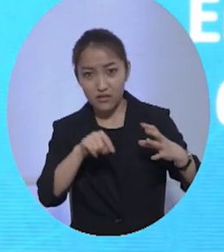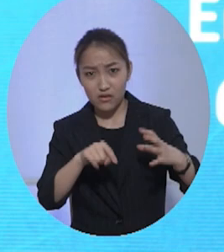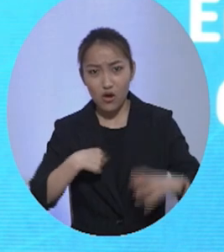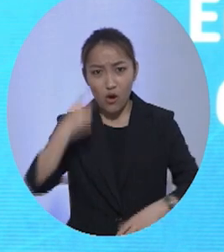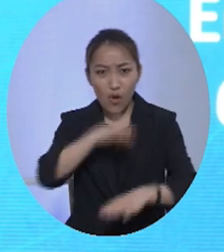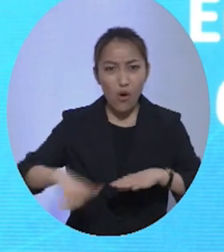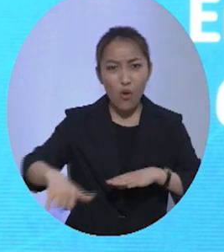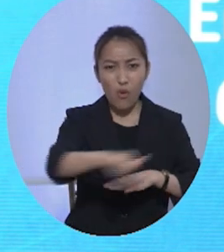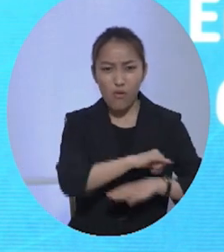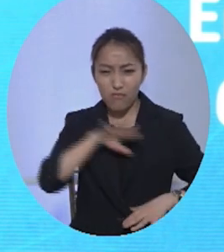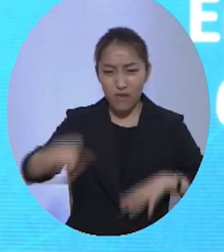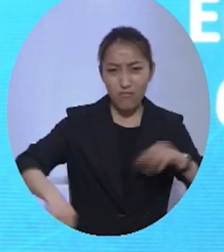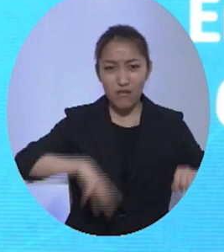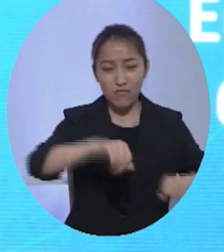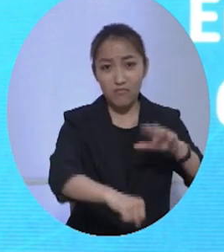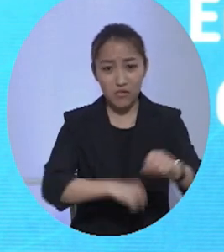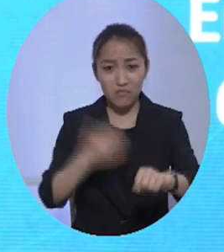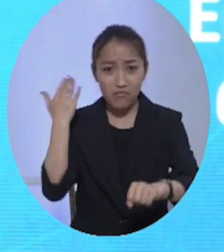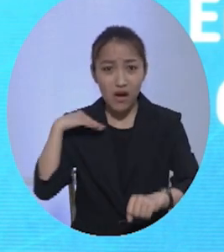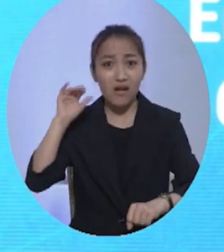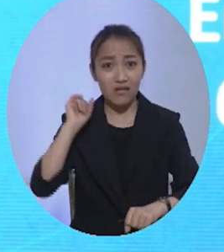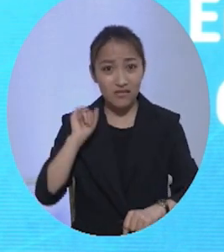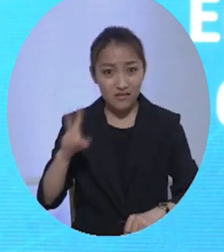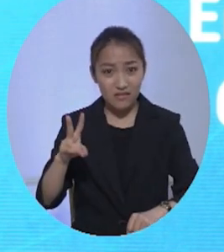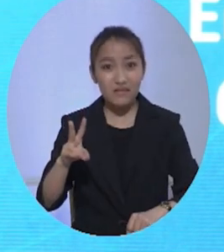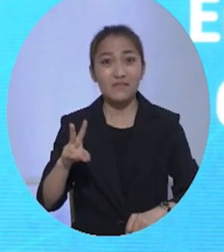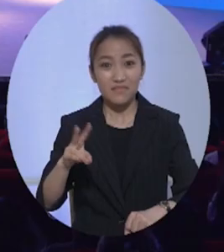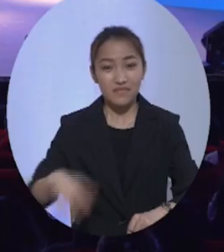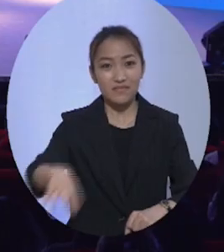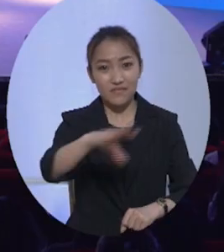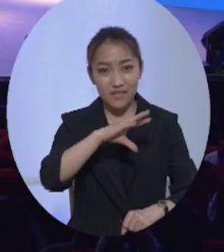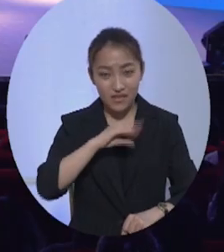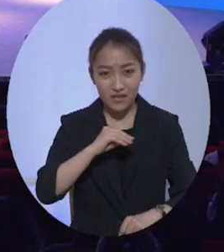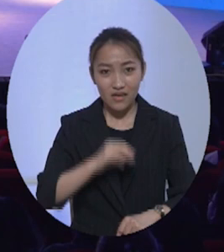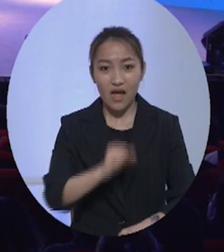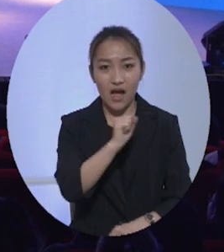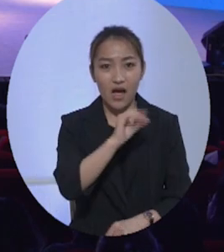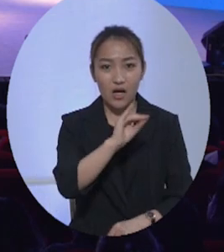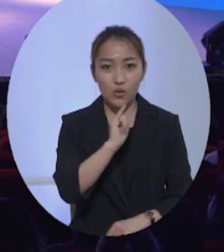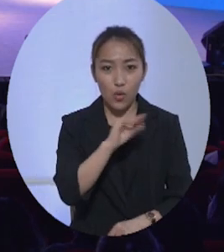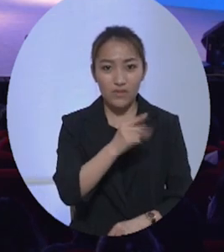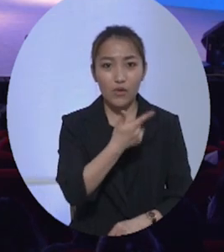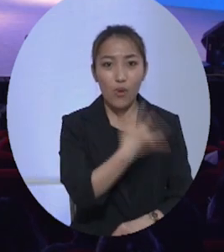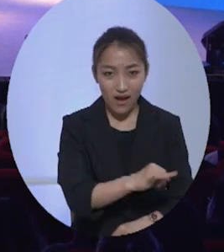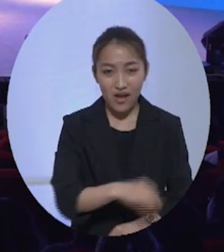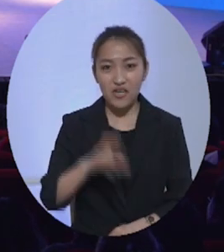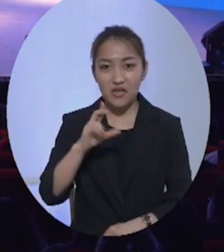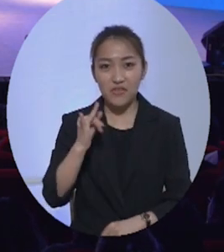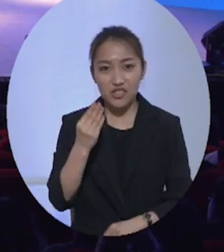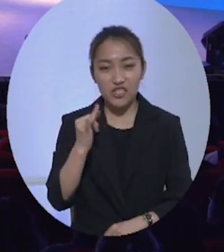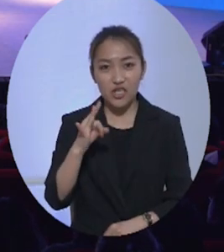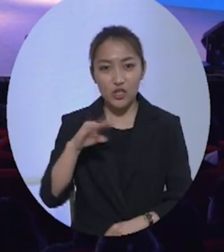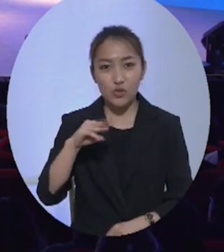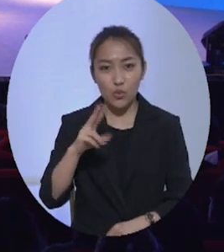гэвэл аюутгай биширтгүй гэсэн энэ одоо тамхтай бичиг хааны зарлаг гарахад бол дэлхий тэр